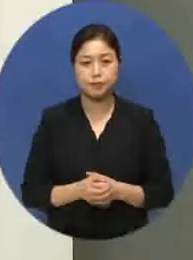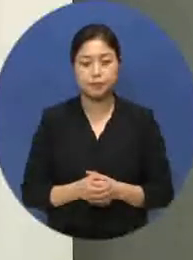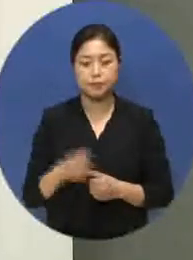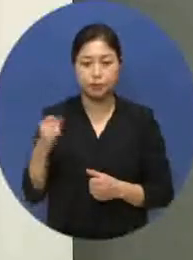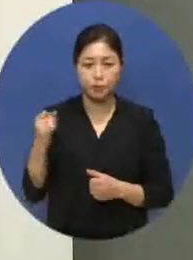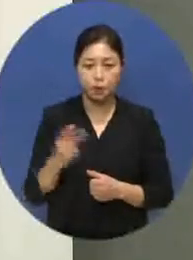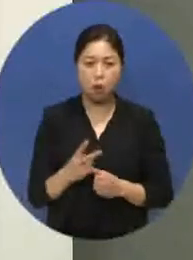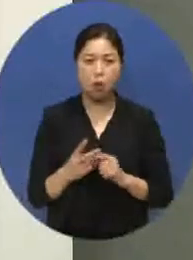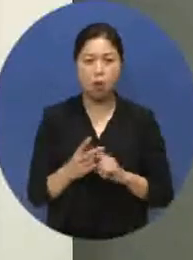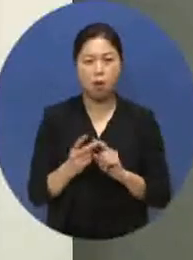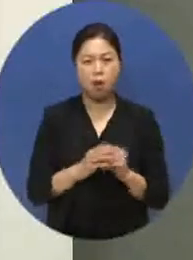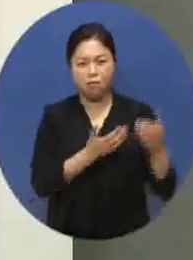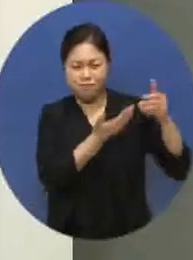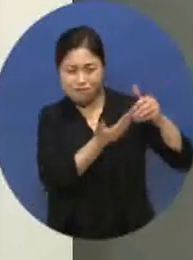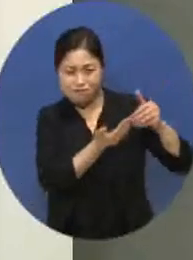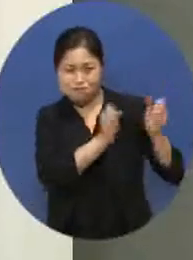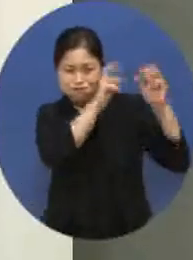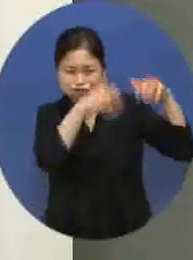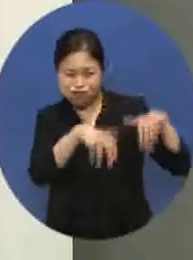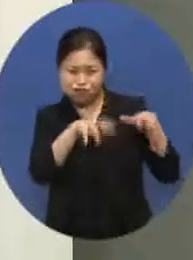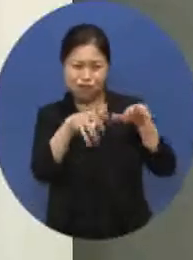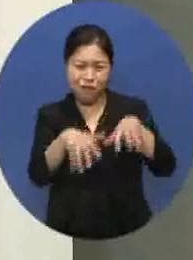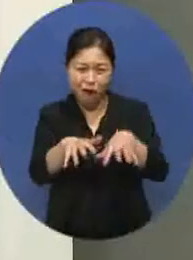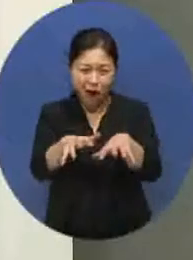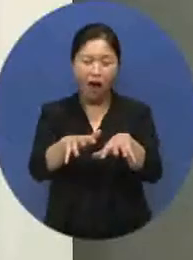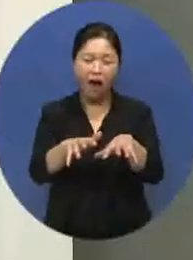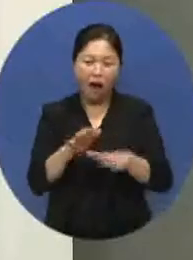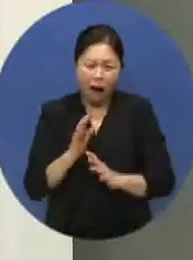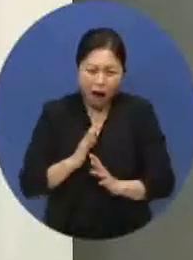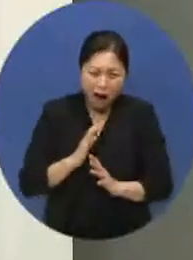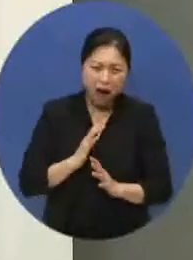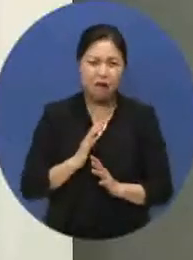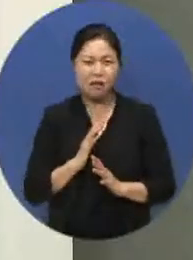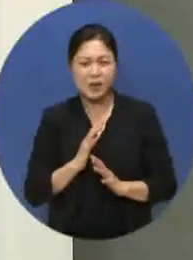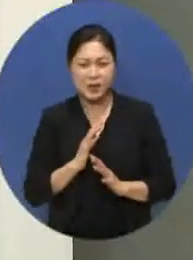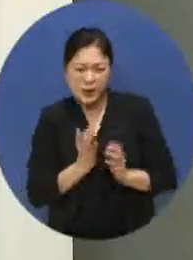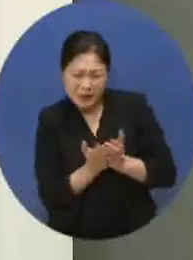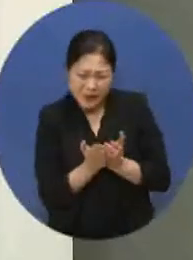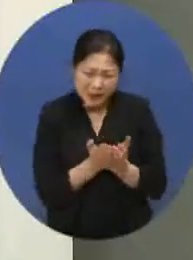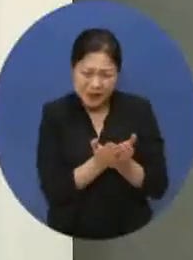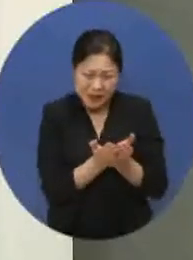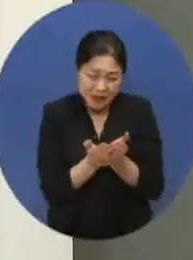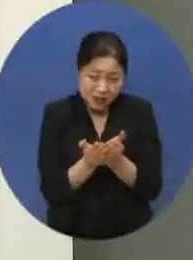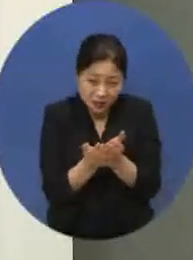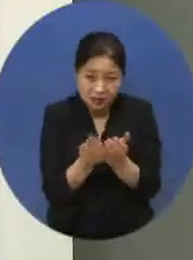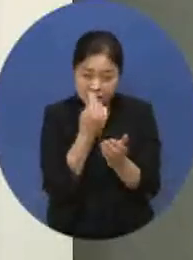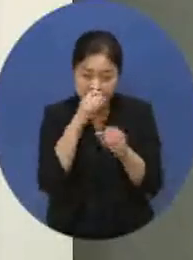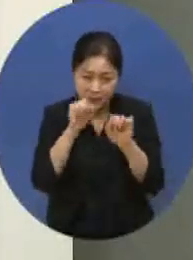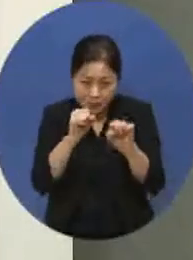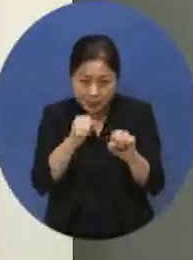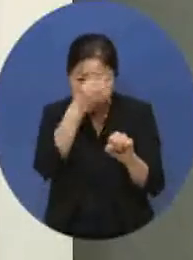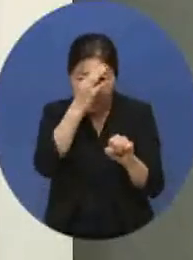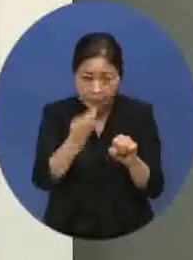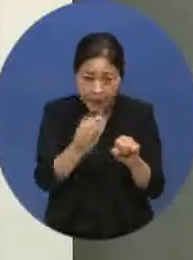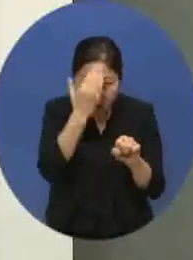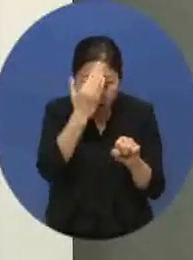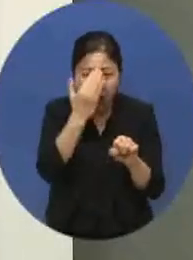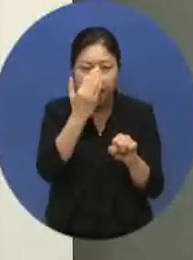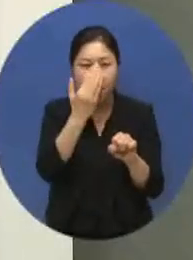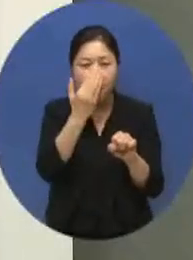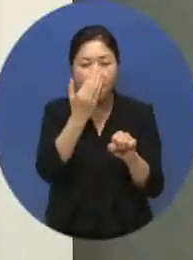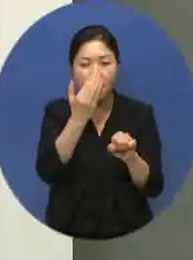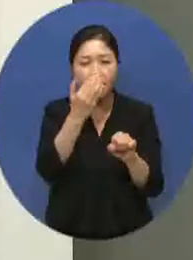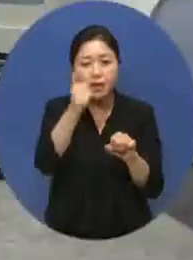파도를 헤쳐서 살아난 훌륭한 유능한 뱃사공. 우리가 생각 한번 해볼